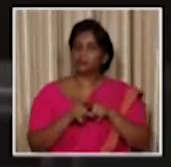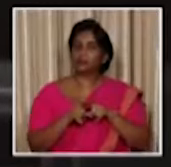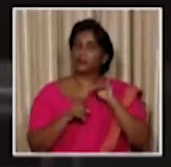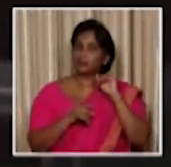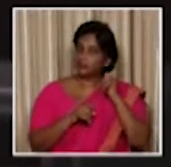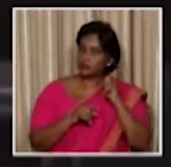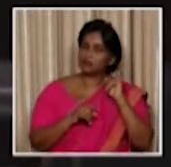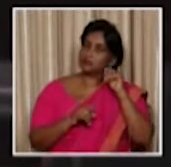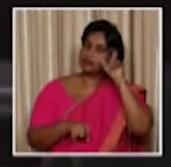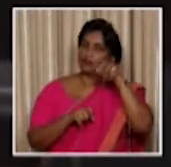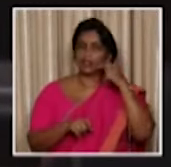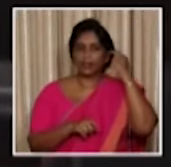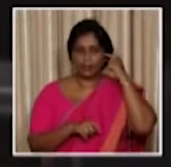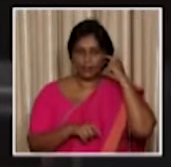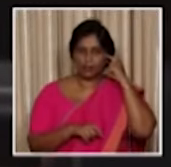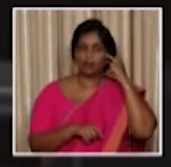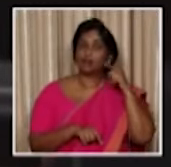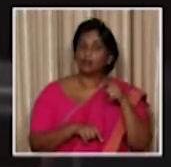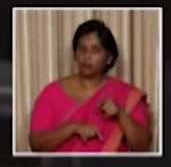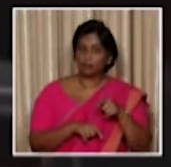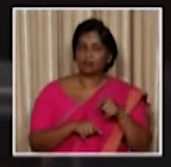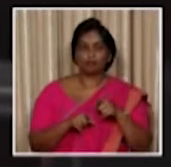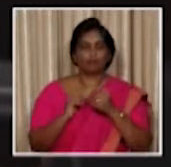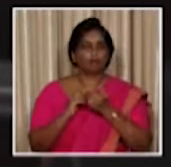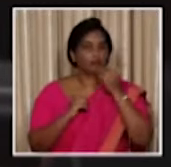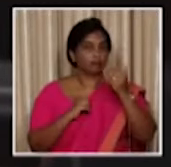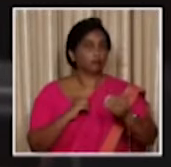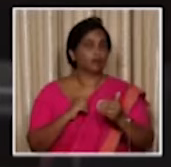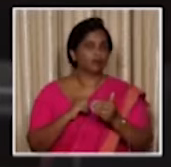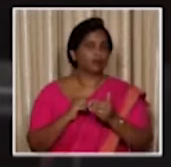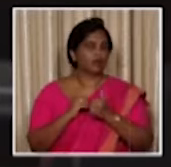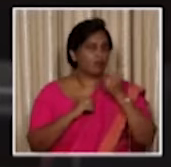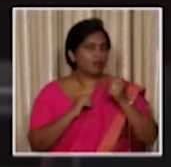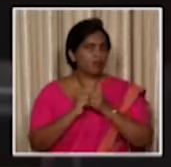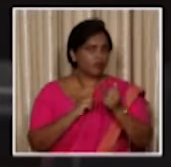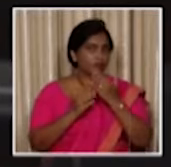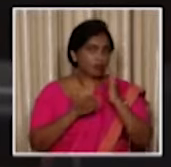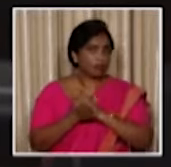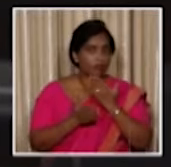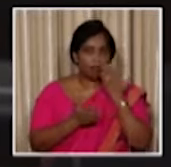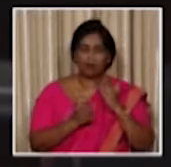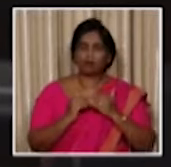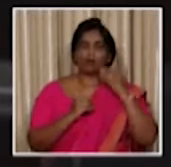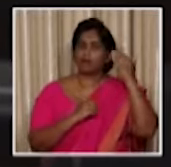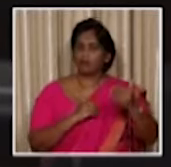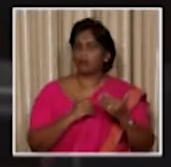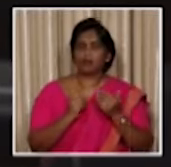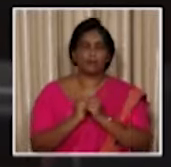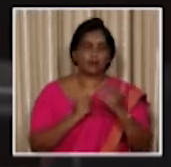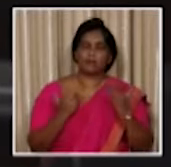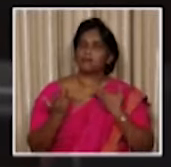සමහර විට සමහර අය හිතනවා ඇති මේ මේකෙන් පිට මගක් තියෙනවද කියලා ඇහුවා අපි පිට මගක්